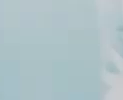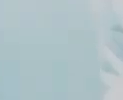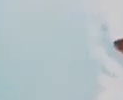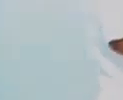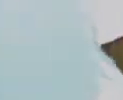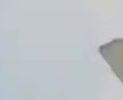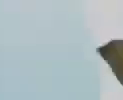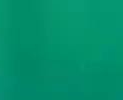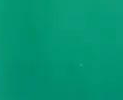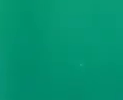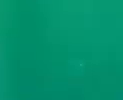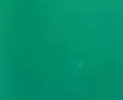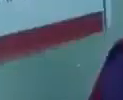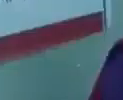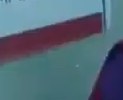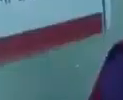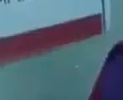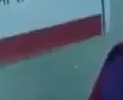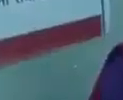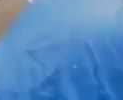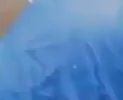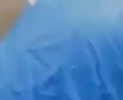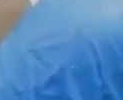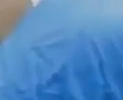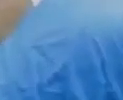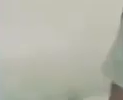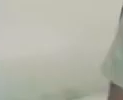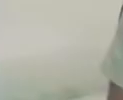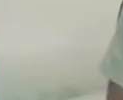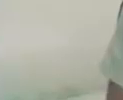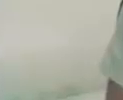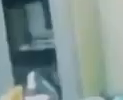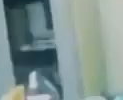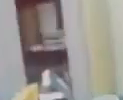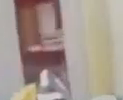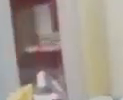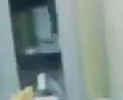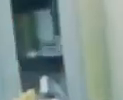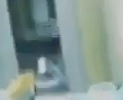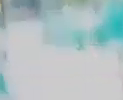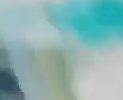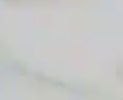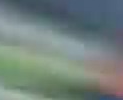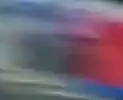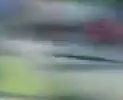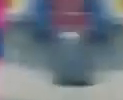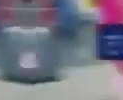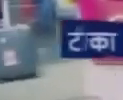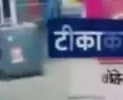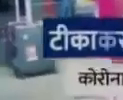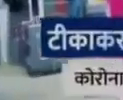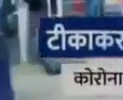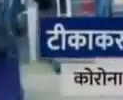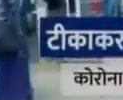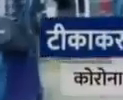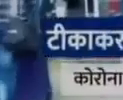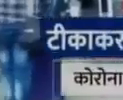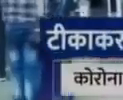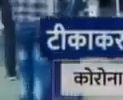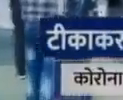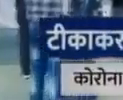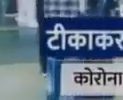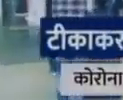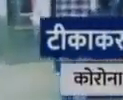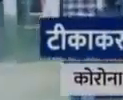वैक्सीनेशन की चल रही है लहर। गांव गांव, शहर शहर लेकिन जब इतना किया